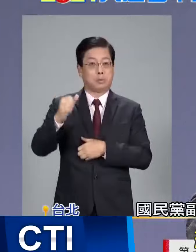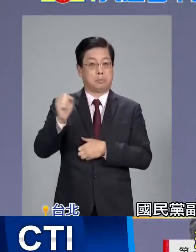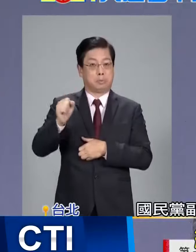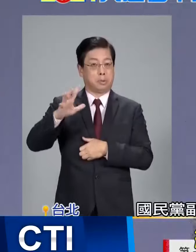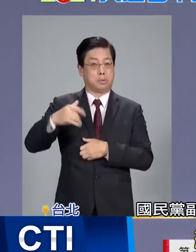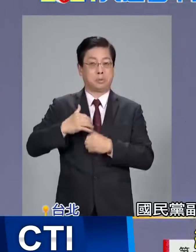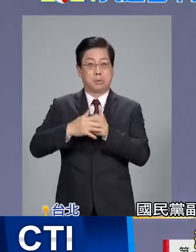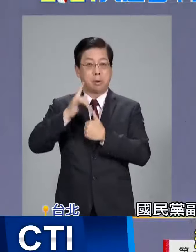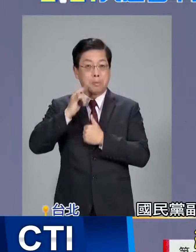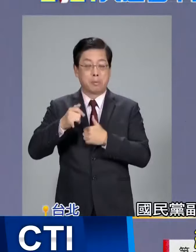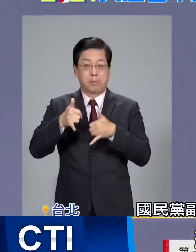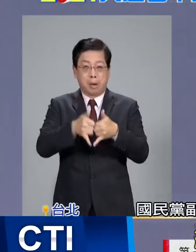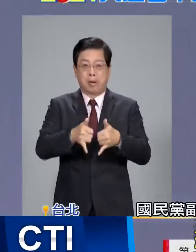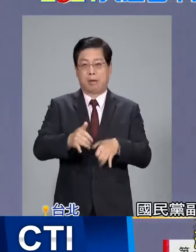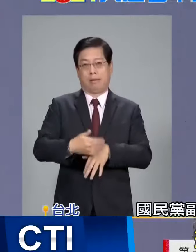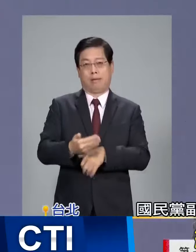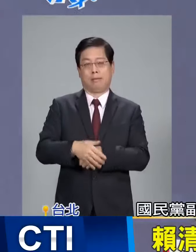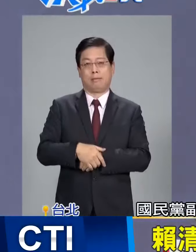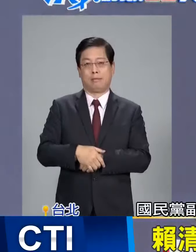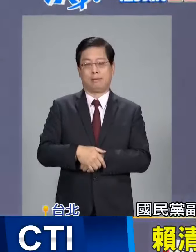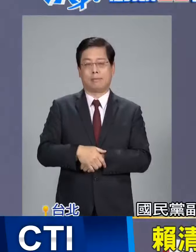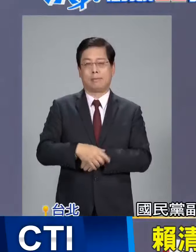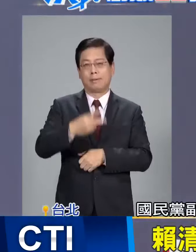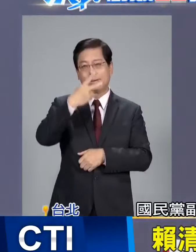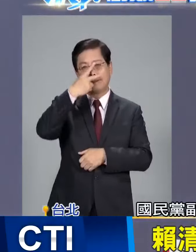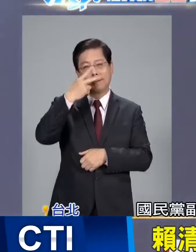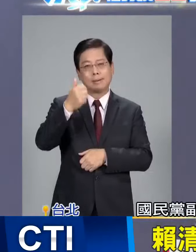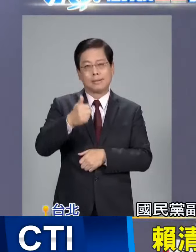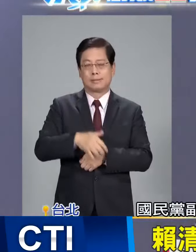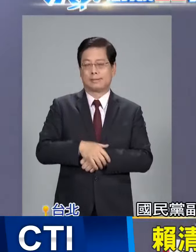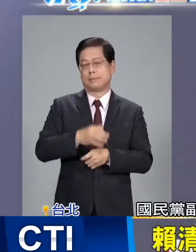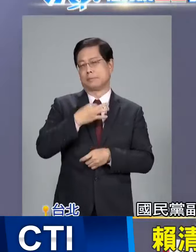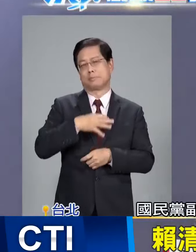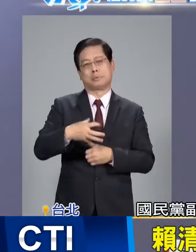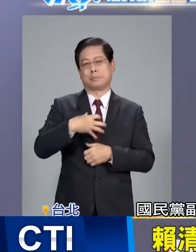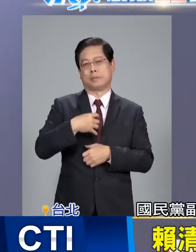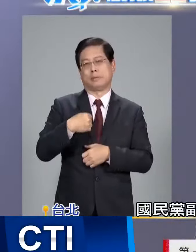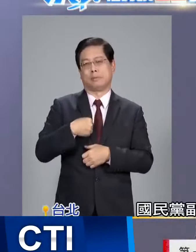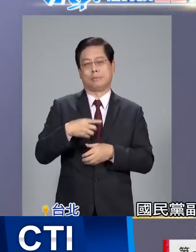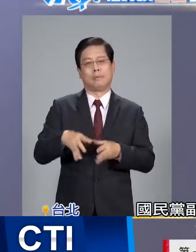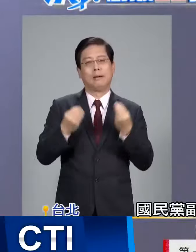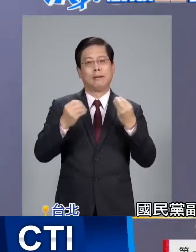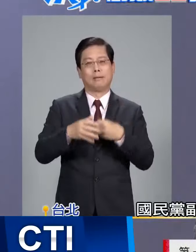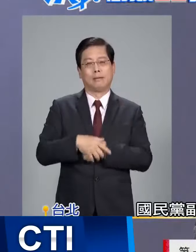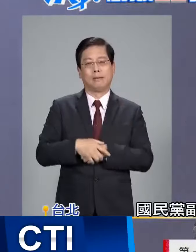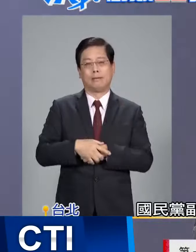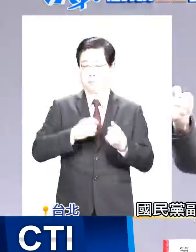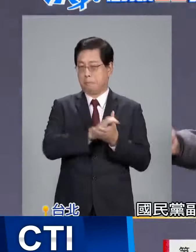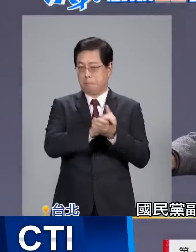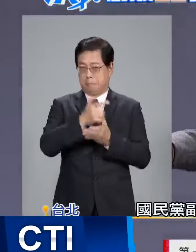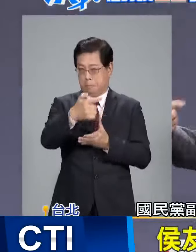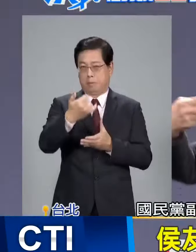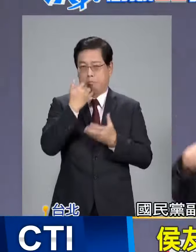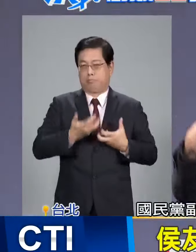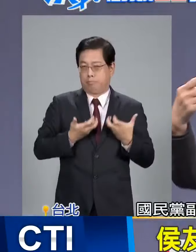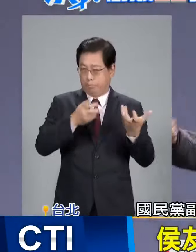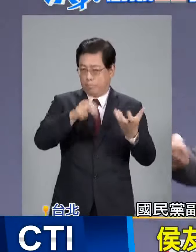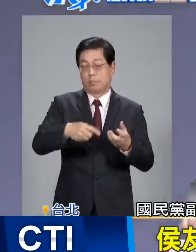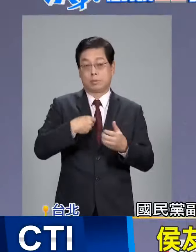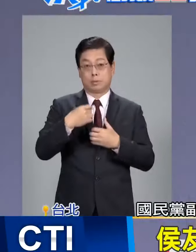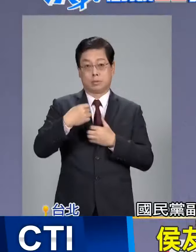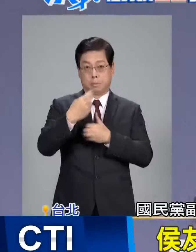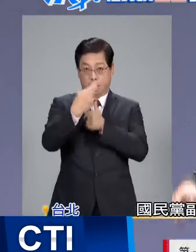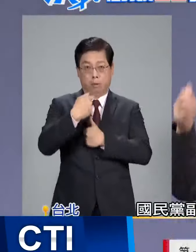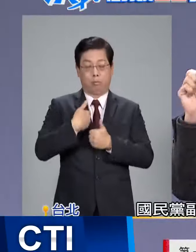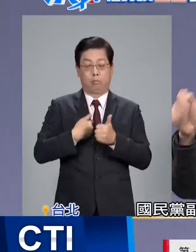姆的。赖清德兄，没让你惊我嘛，我没有那么可怕。侯友宜既然挑了我做他的